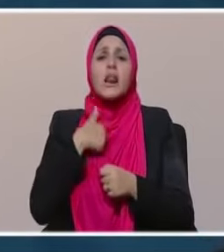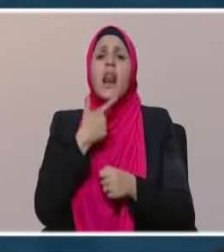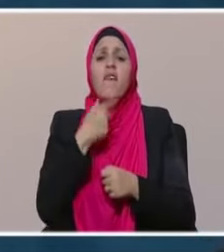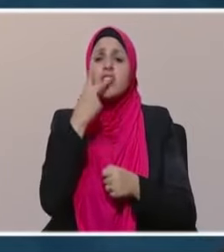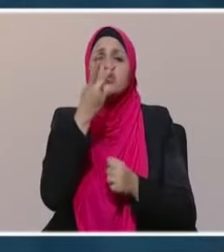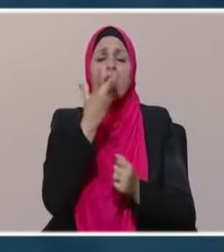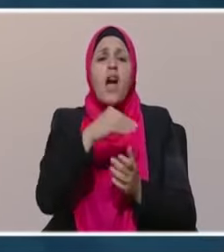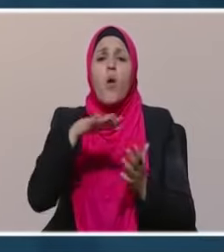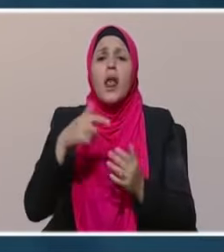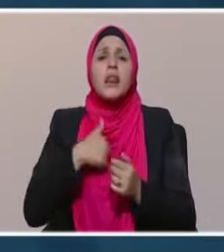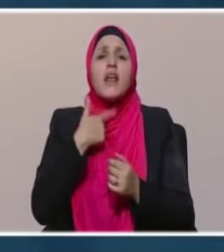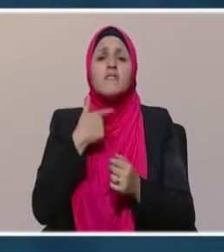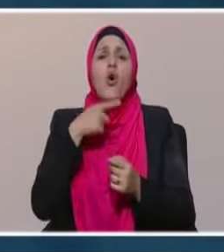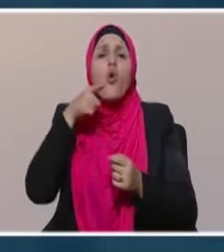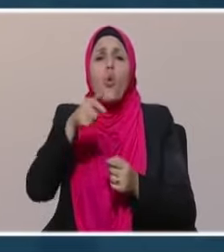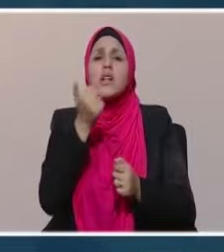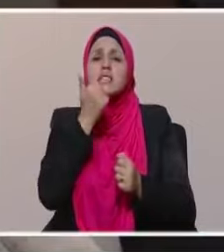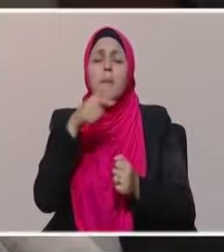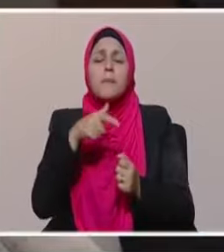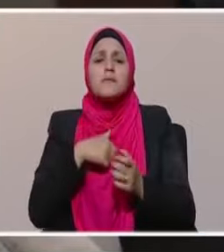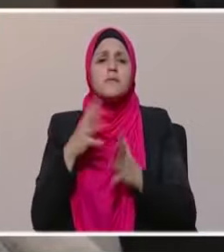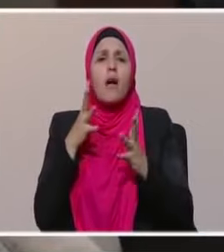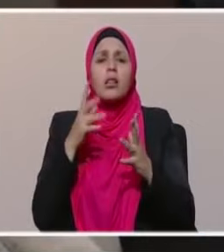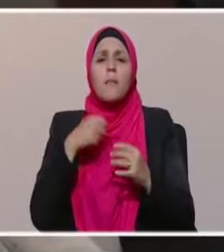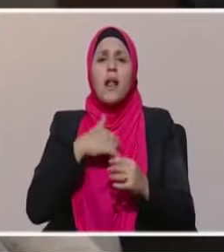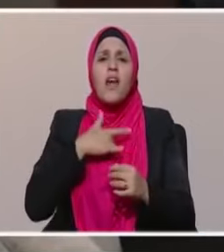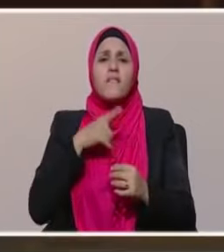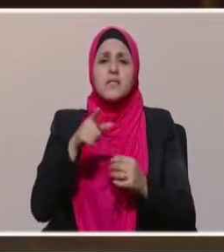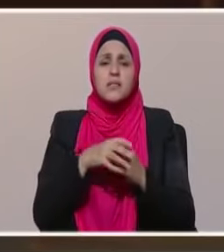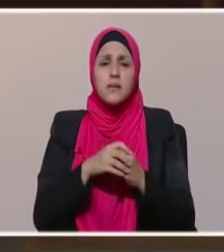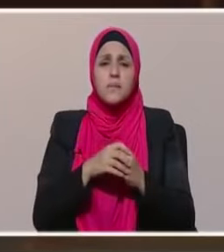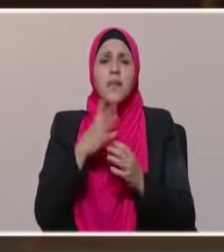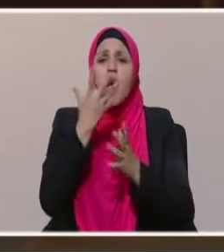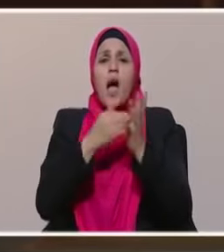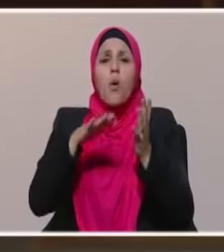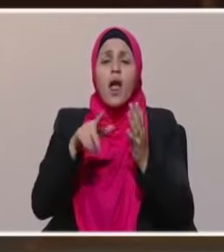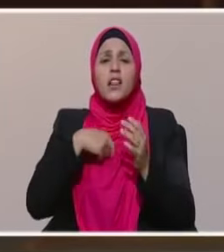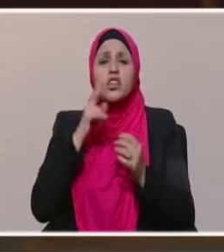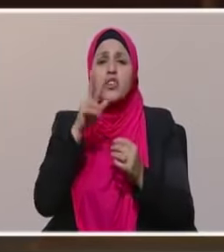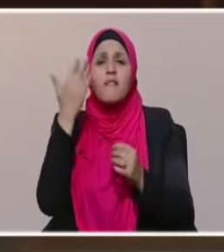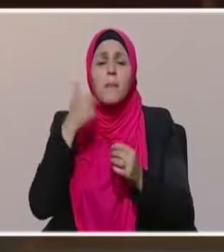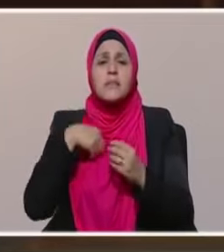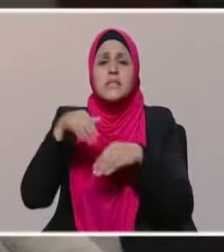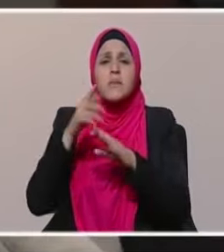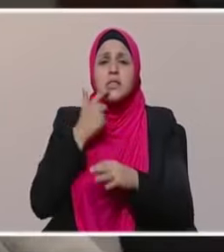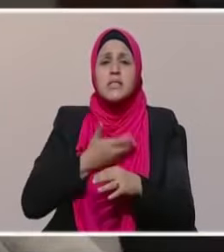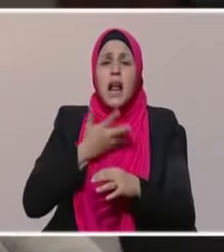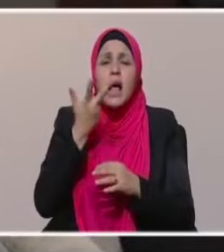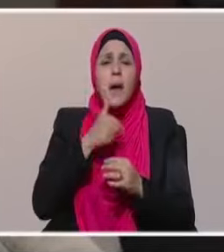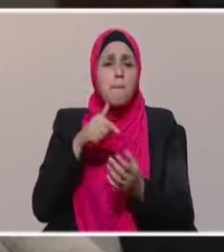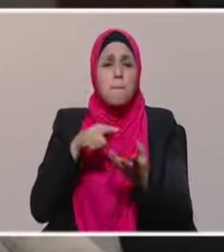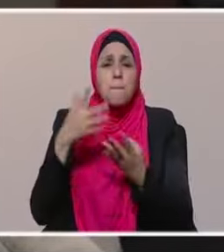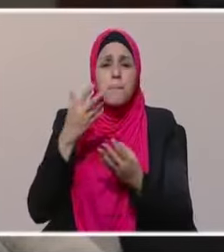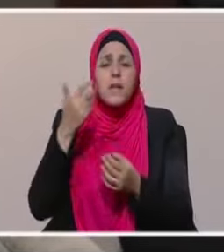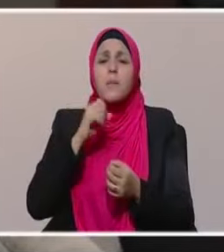ولادي، وده تقريبا اللي عامل لها صدمه نفسيه. هي ولادها لما سابتهم كان عندهم كم سنه تقريبا؟ فيش، هو